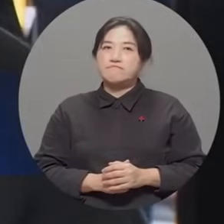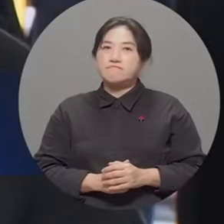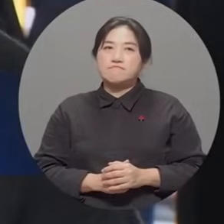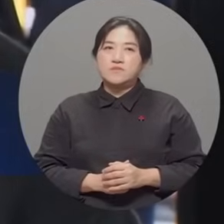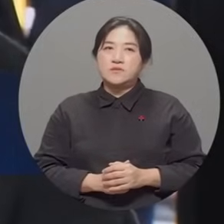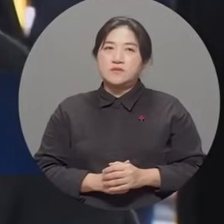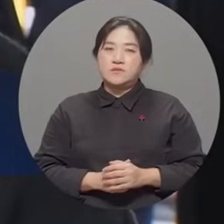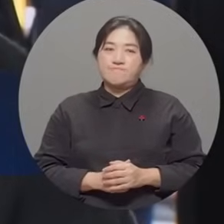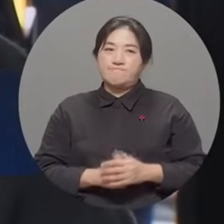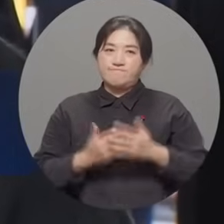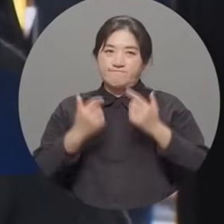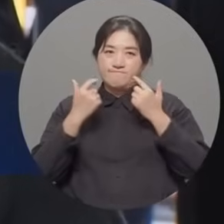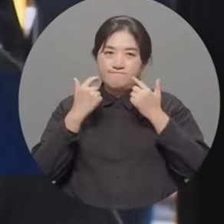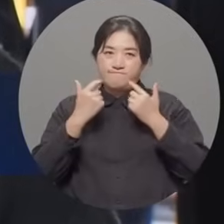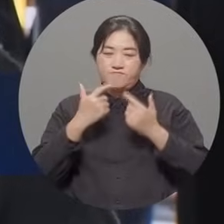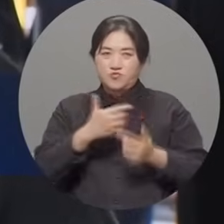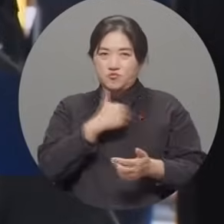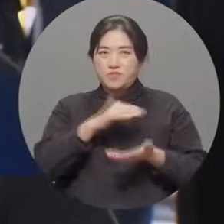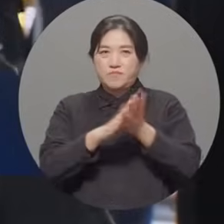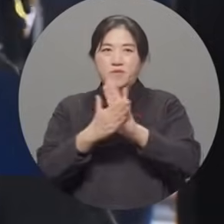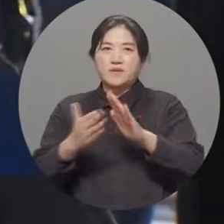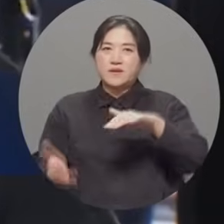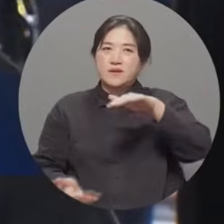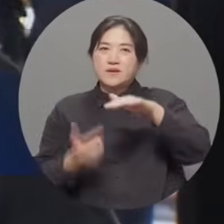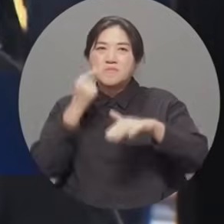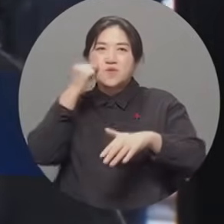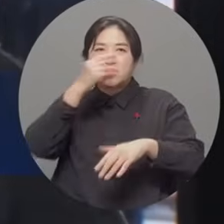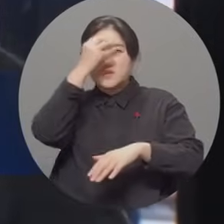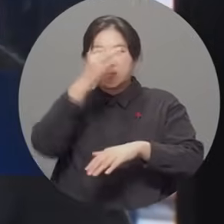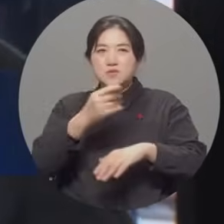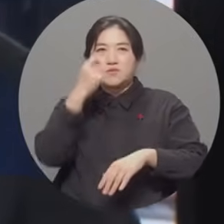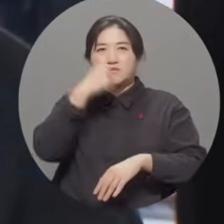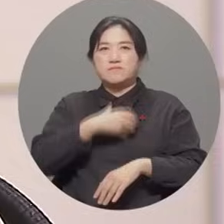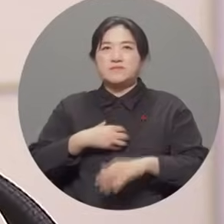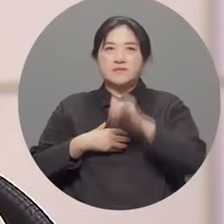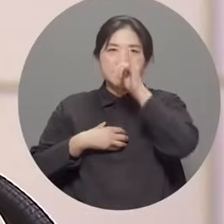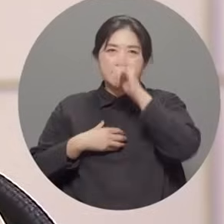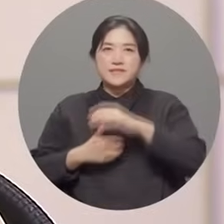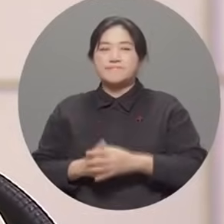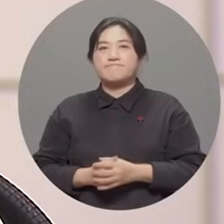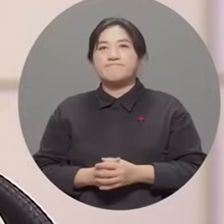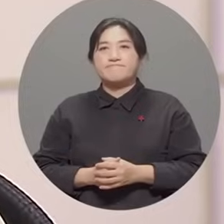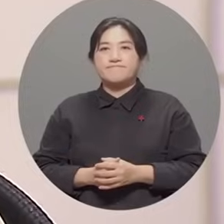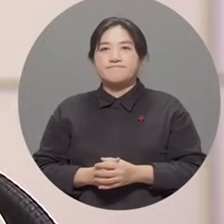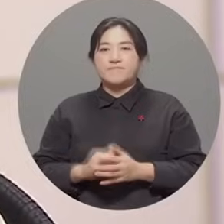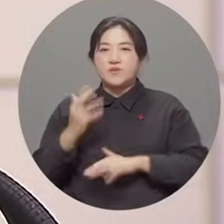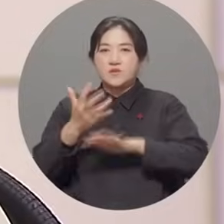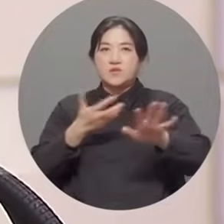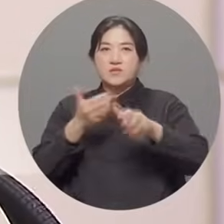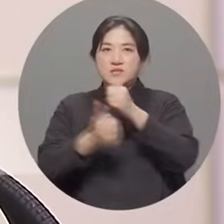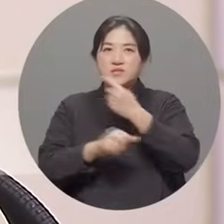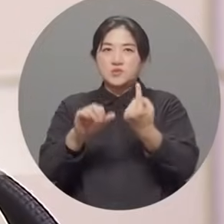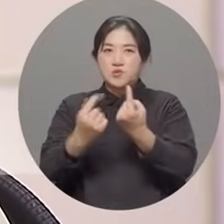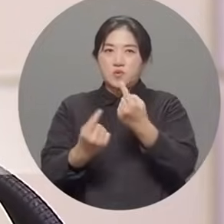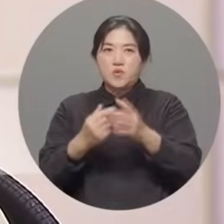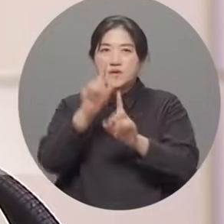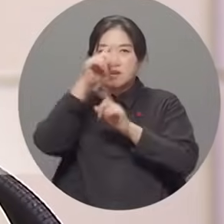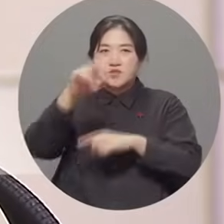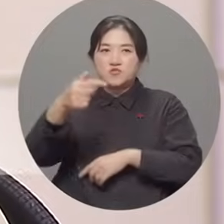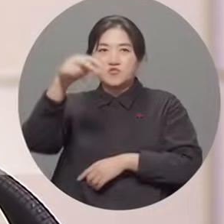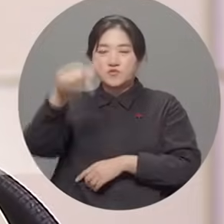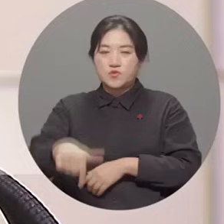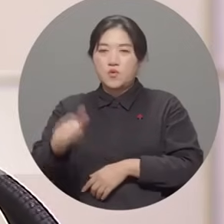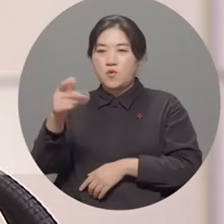변화를 일으키지 못한 것 같아 또 죄송하고 슬픈 마음입니다. 혁신의 1호 안건인 이준석 전